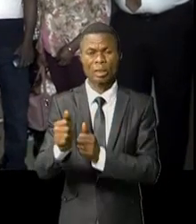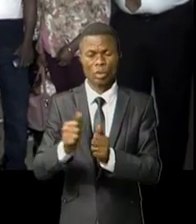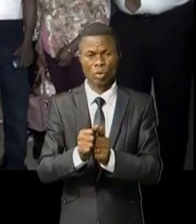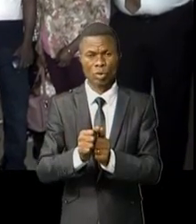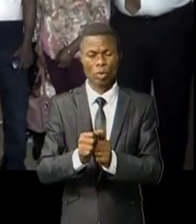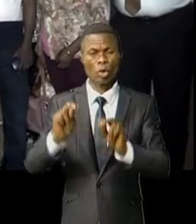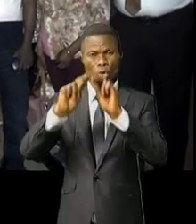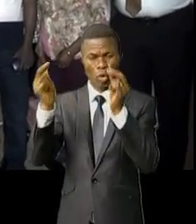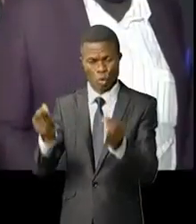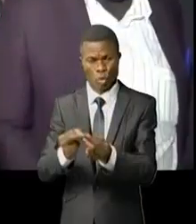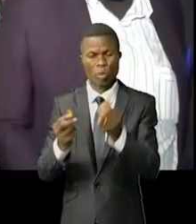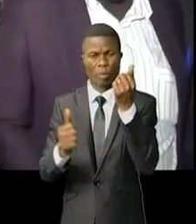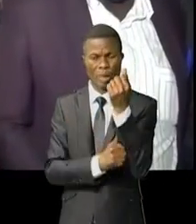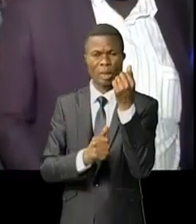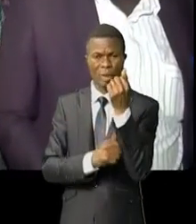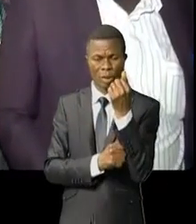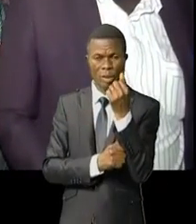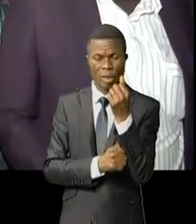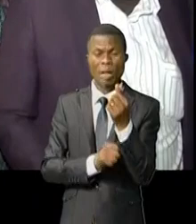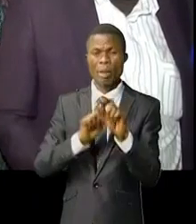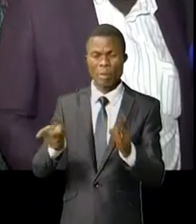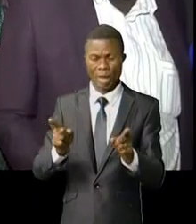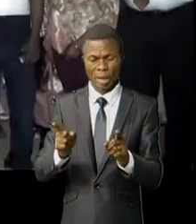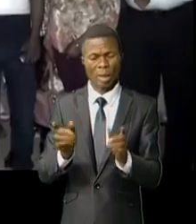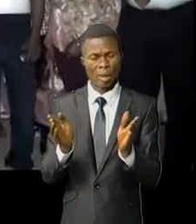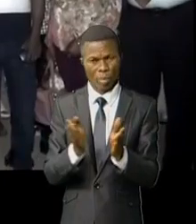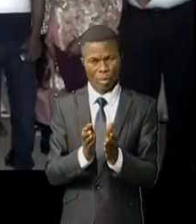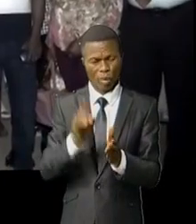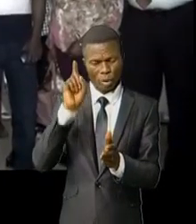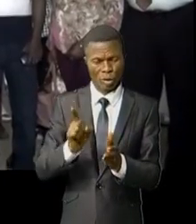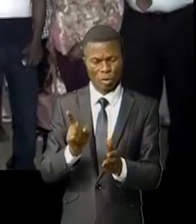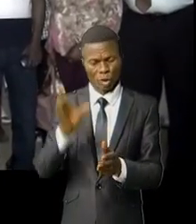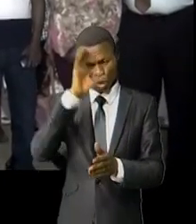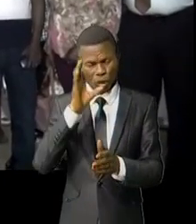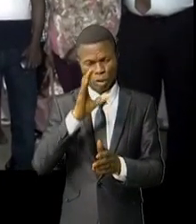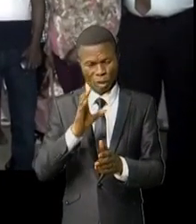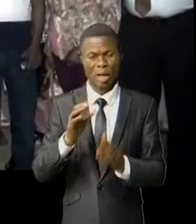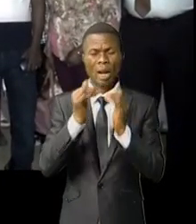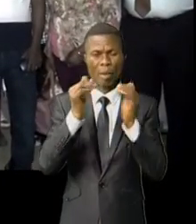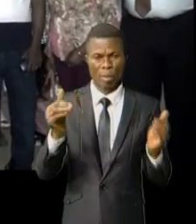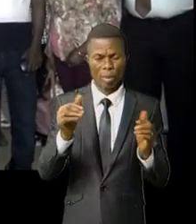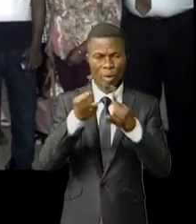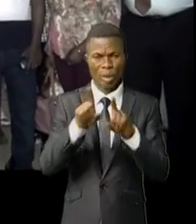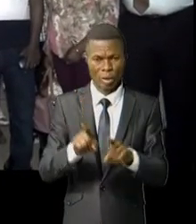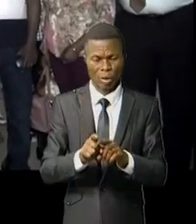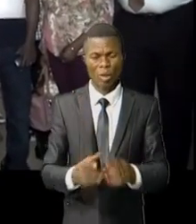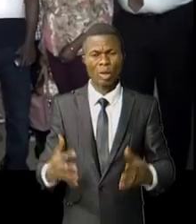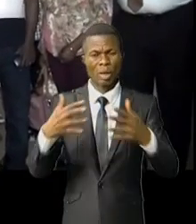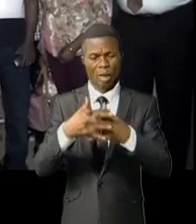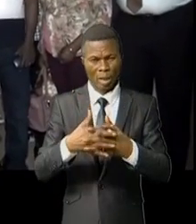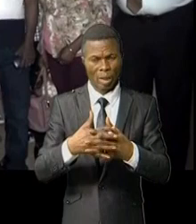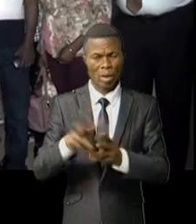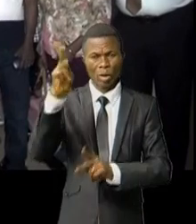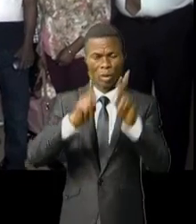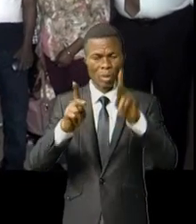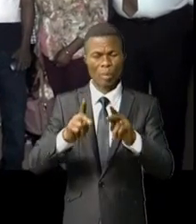de cette personnalité qui pourtant milite pour la consolidation de la paix et de la cohésion des